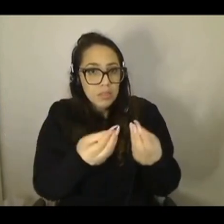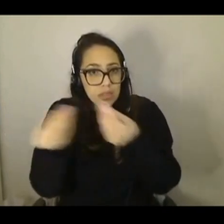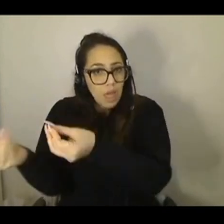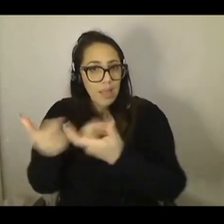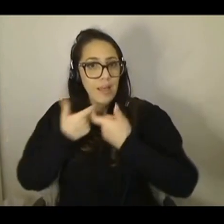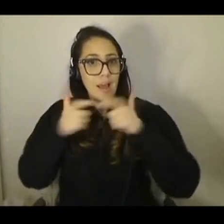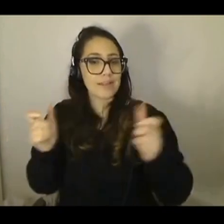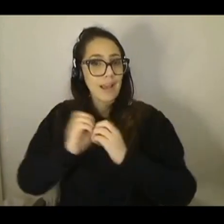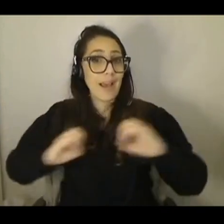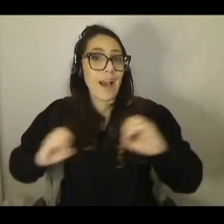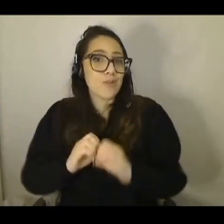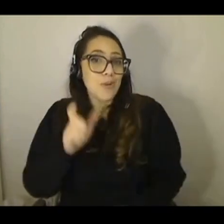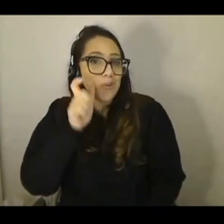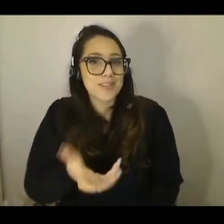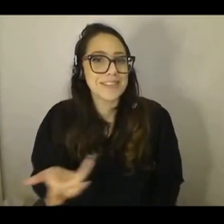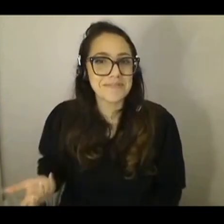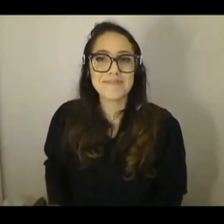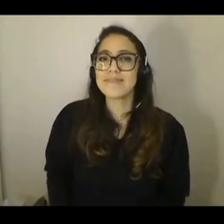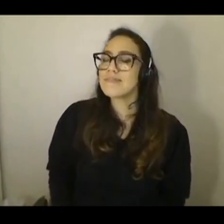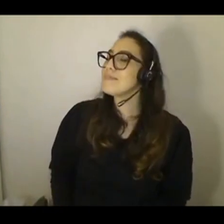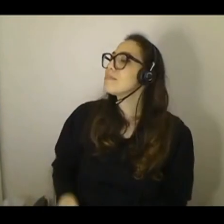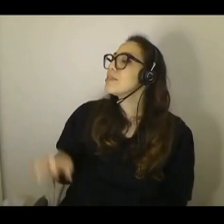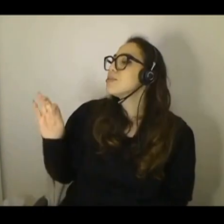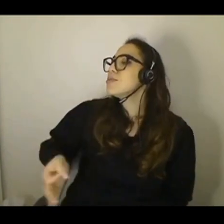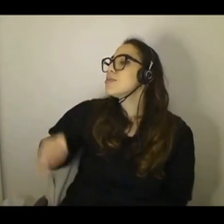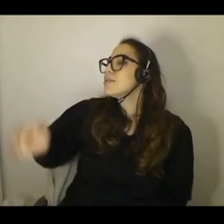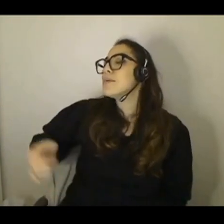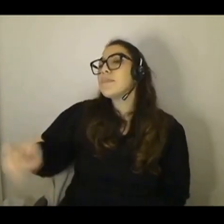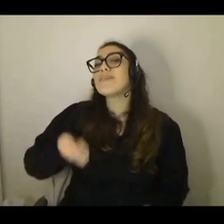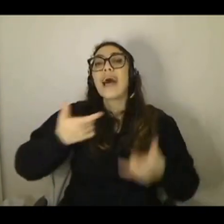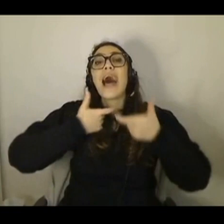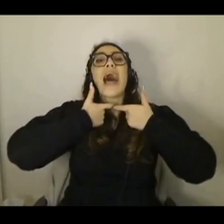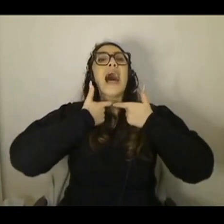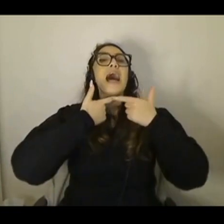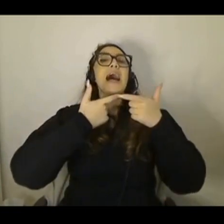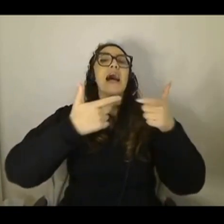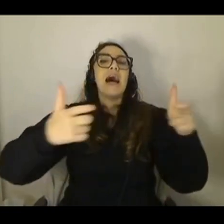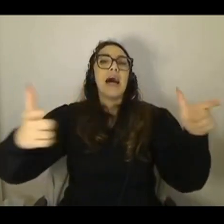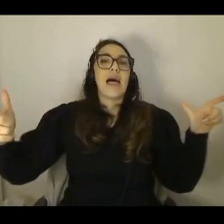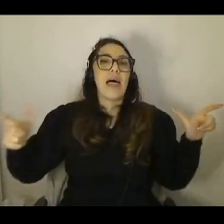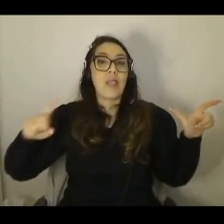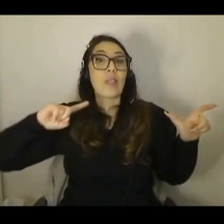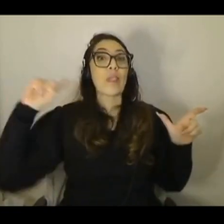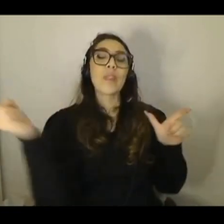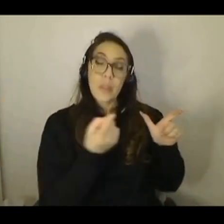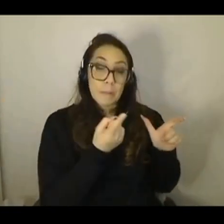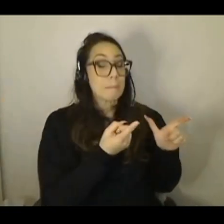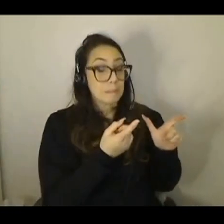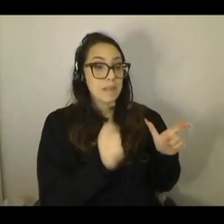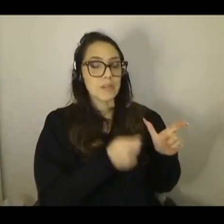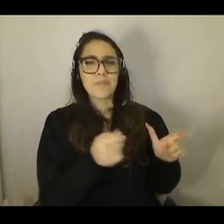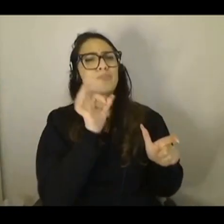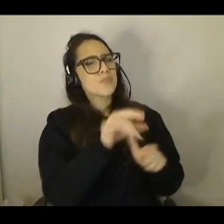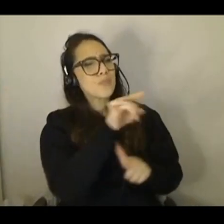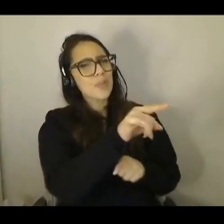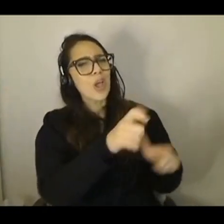systématiquement. On préfère évidemment avoir une accessibilité plus grande pour tout, c'est tout à fait logique. Je reste sur la Reine Fée, ça dépasse un petit peu le